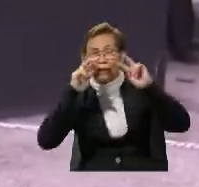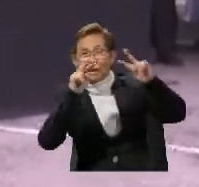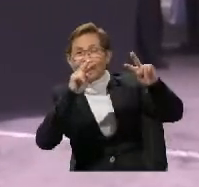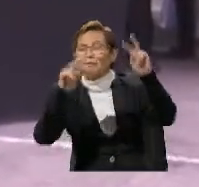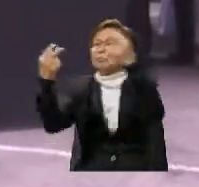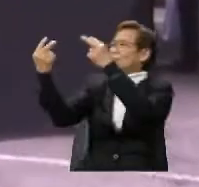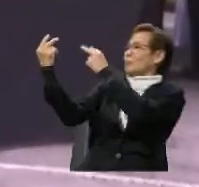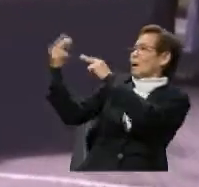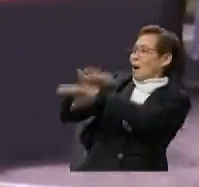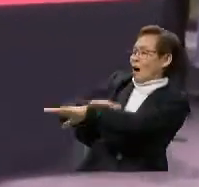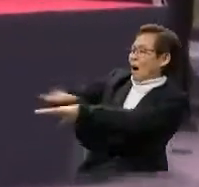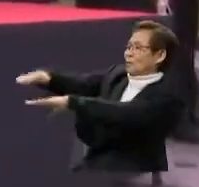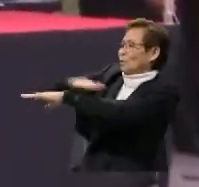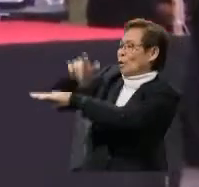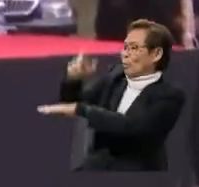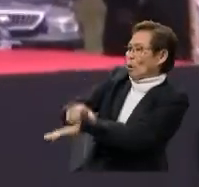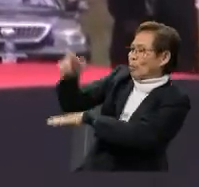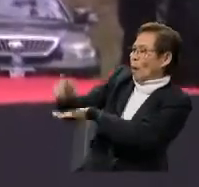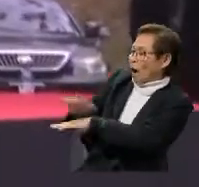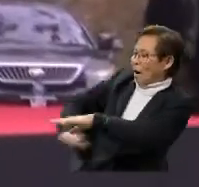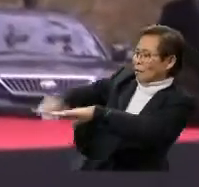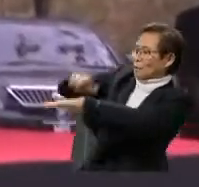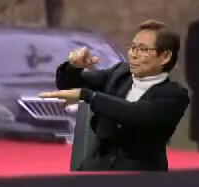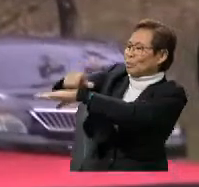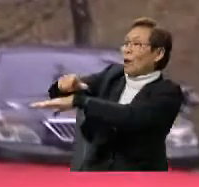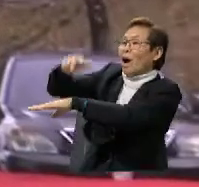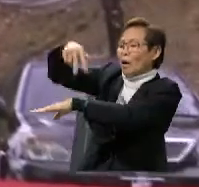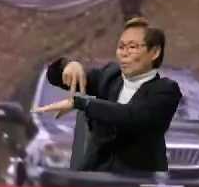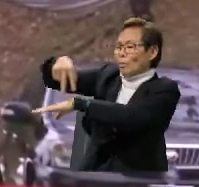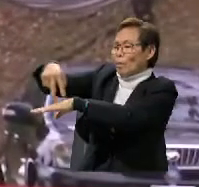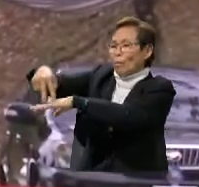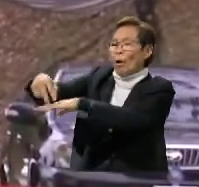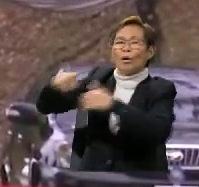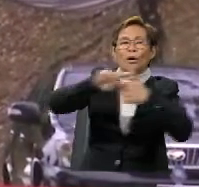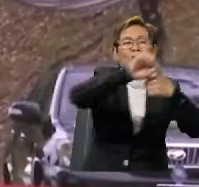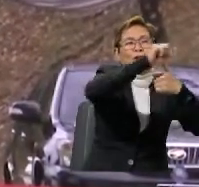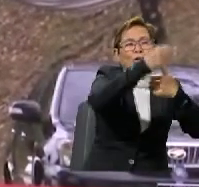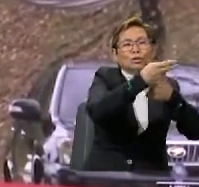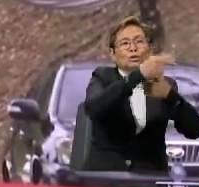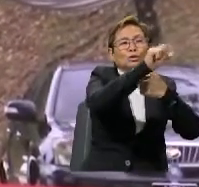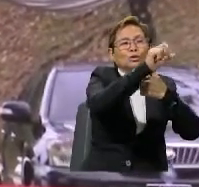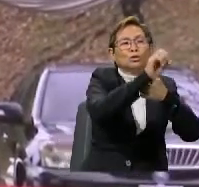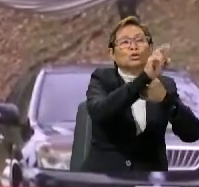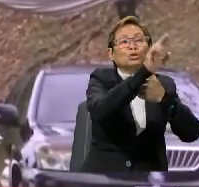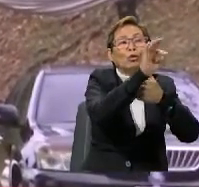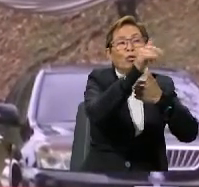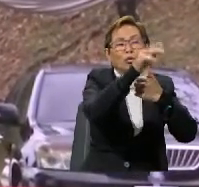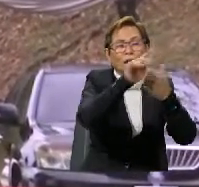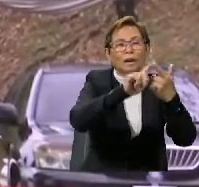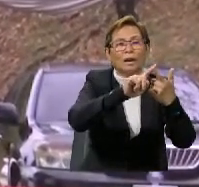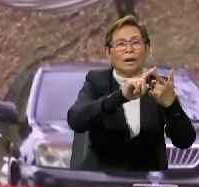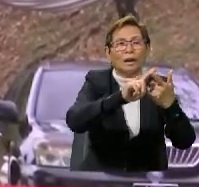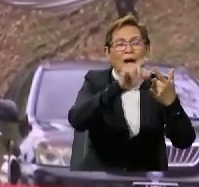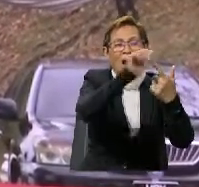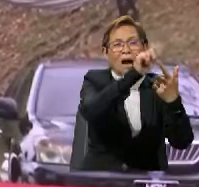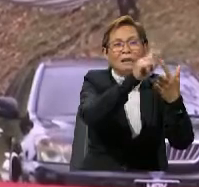di atas pentas ketika ini, calon-calon berada di atas pentas, iaitu Syarif Sufian Hamdan, Adli Zahari, kita ada Pak Wan